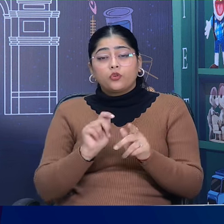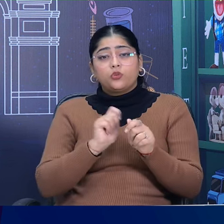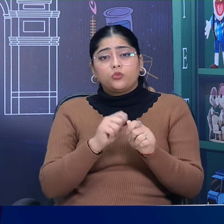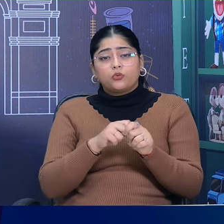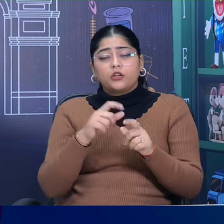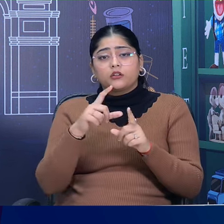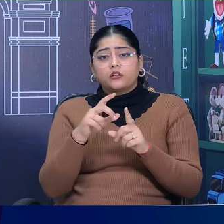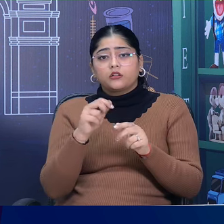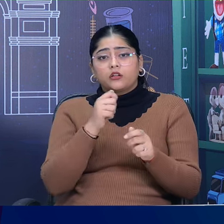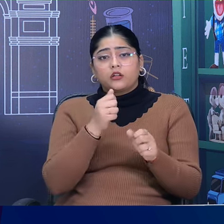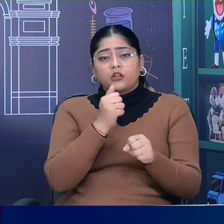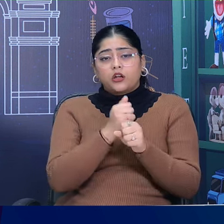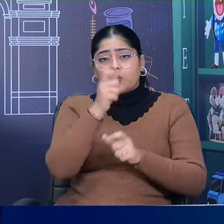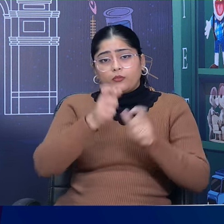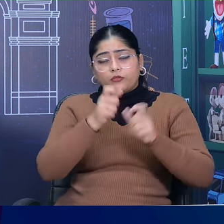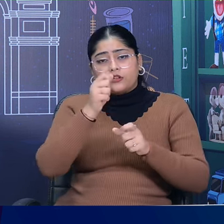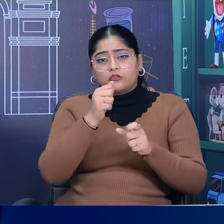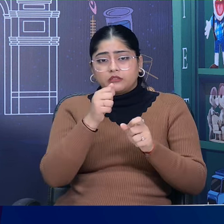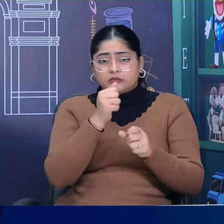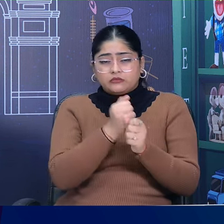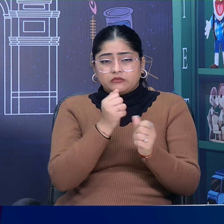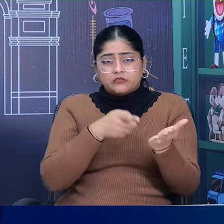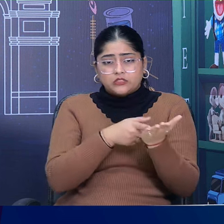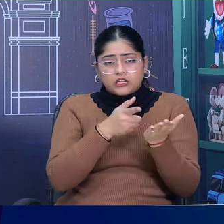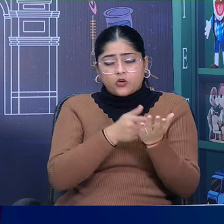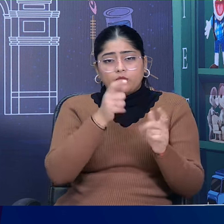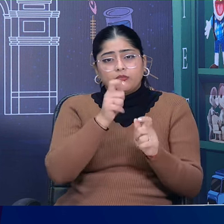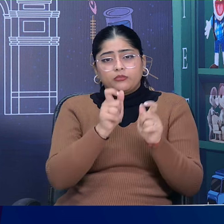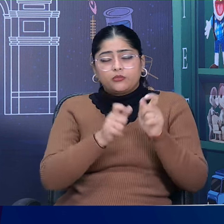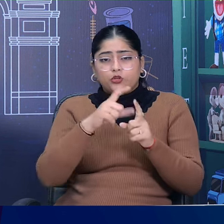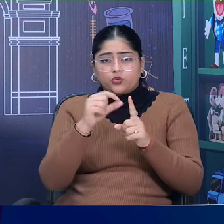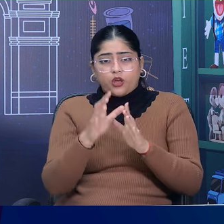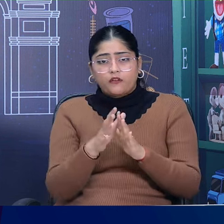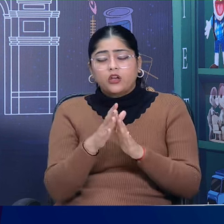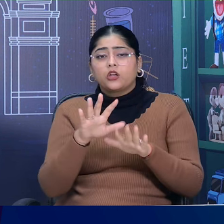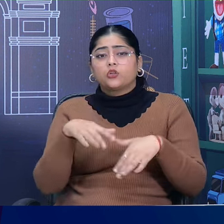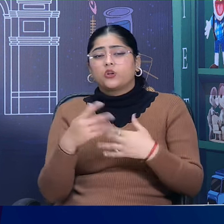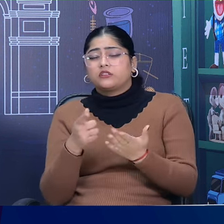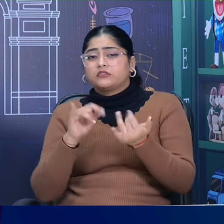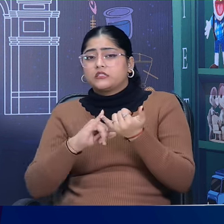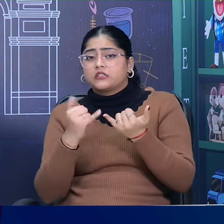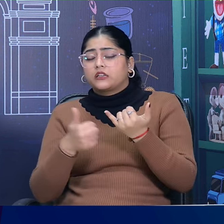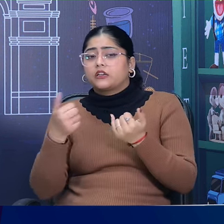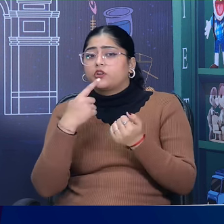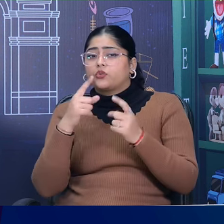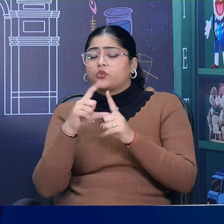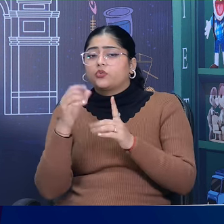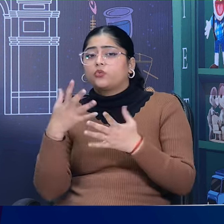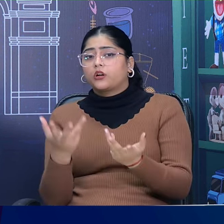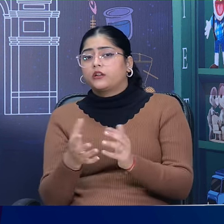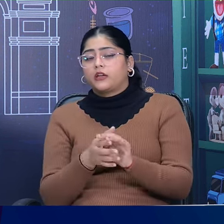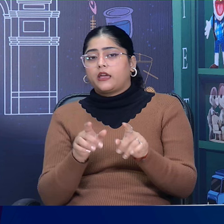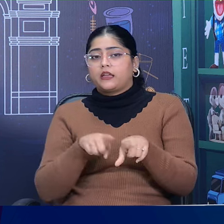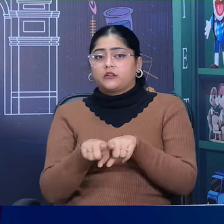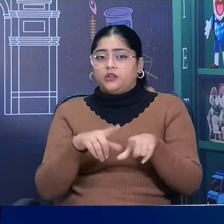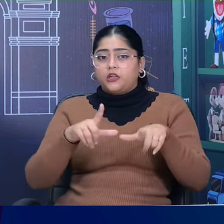तो सेक्रेटरी का काम क्या है तो सेक्रेटरी का सबसे पहला काम होता है ग्राम सभा की मीटिंग को बुलाना जैसे आपको